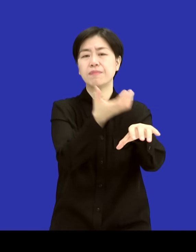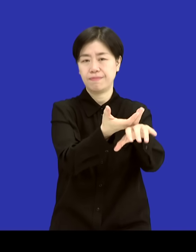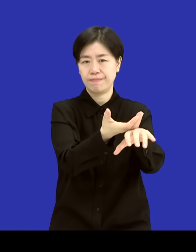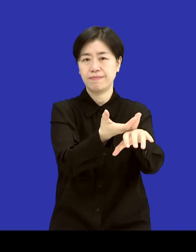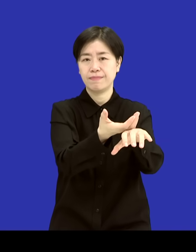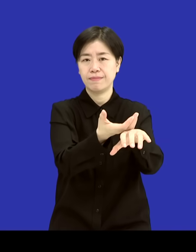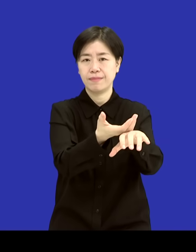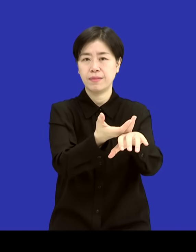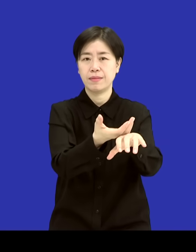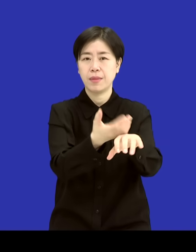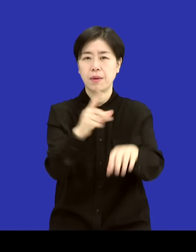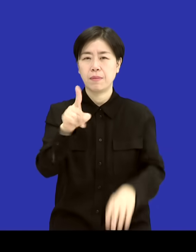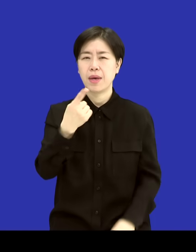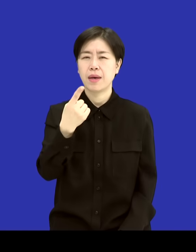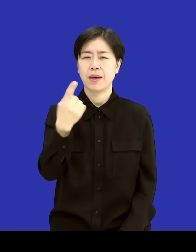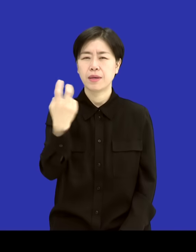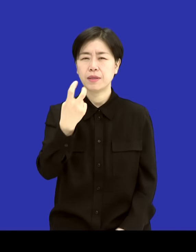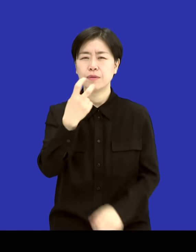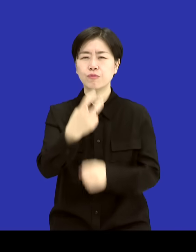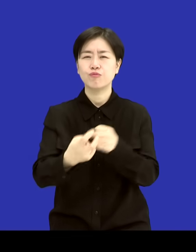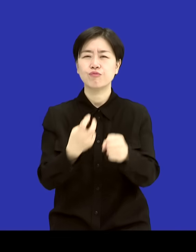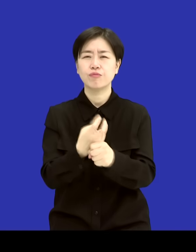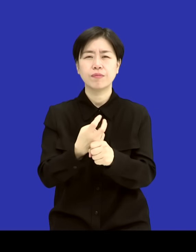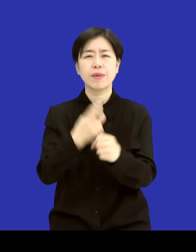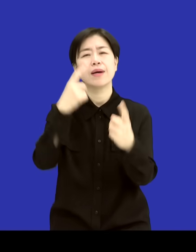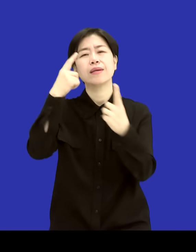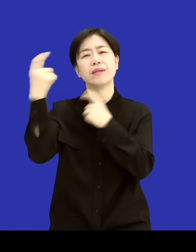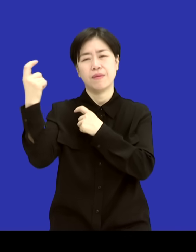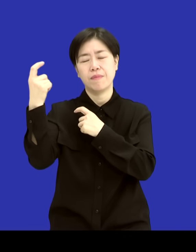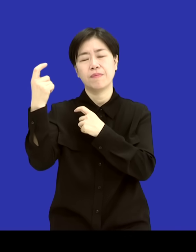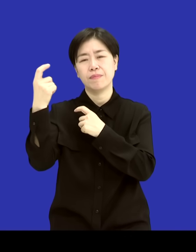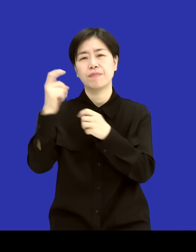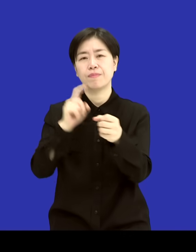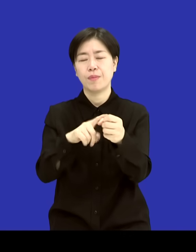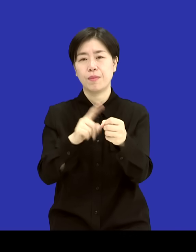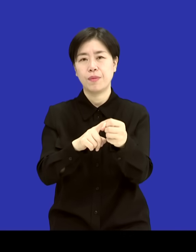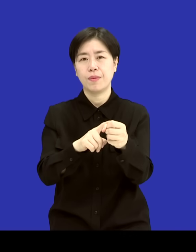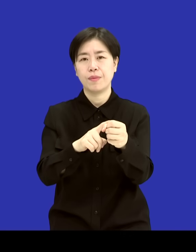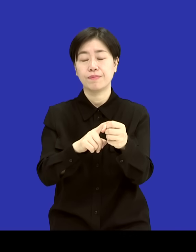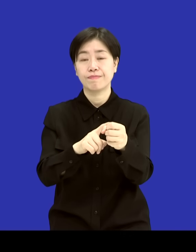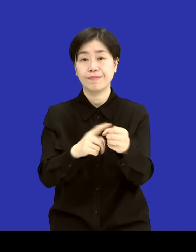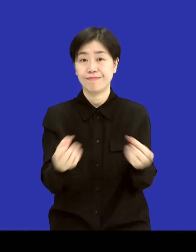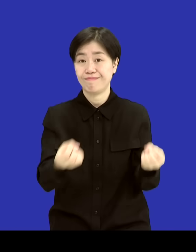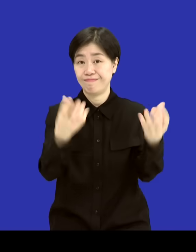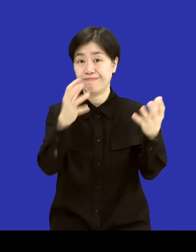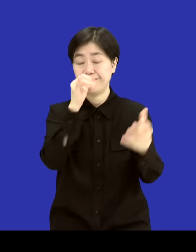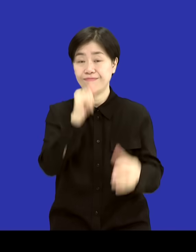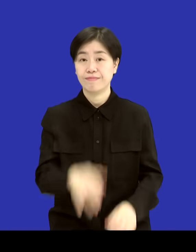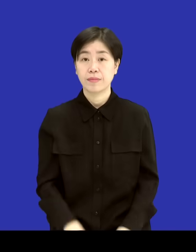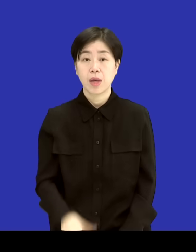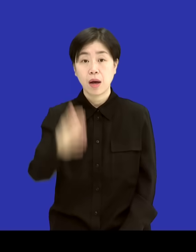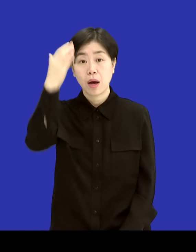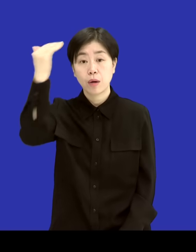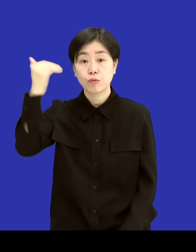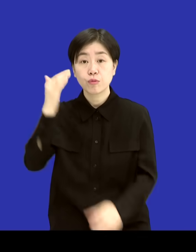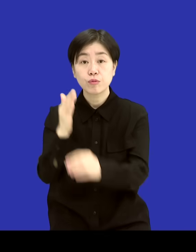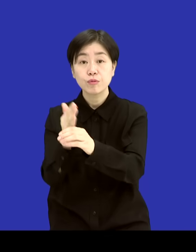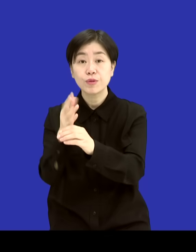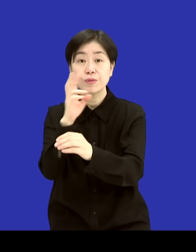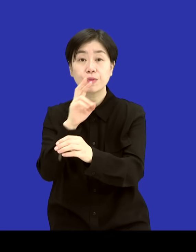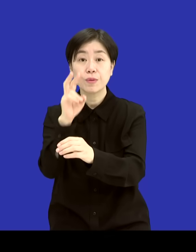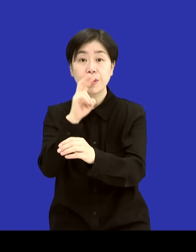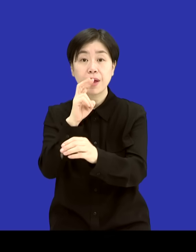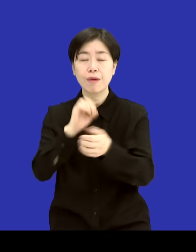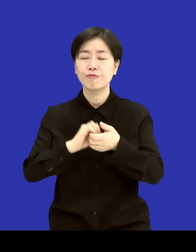이민자 120주년이어서 예. 좀 그런 한국 이민자들을 위한 그런 한국 가곡들로도 구성을 많이 하고